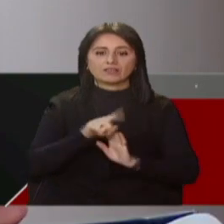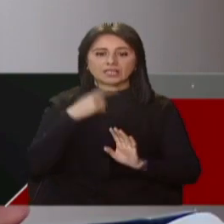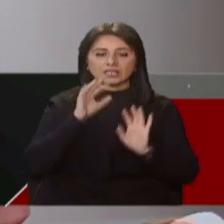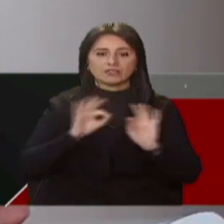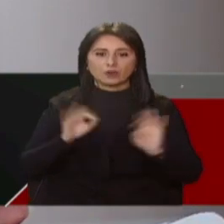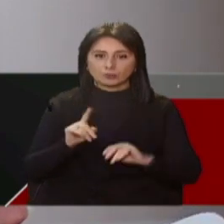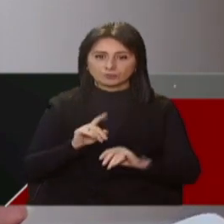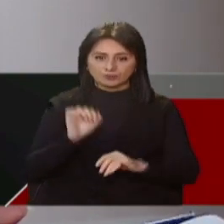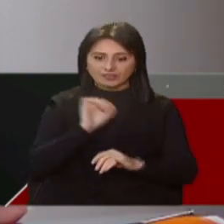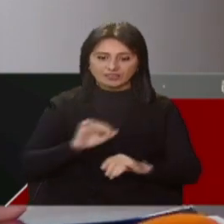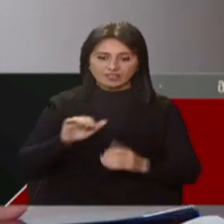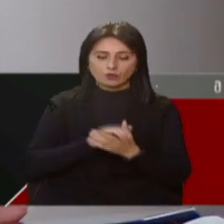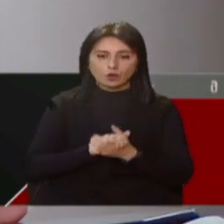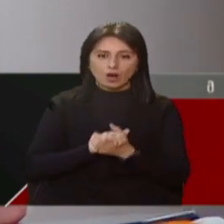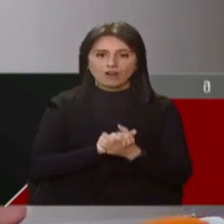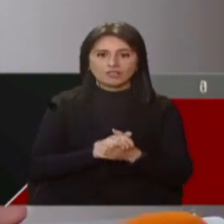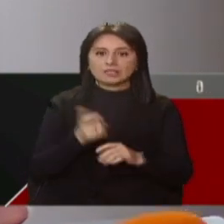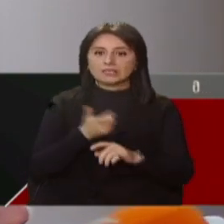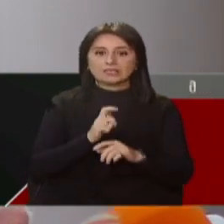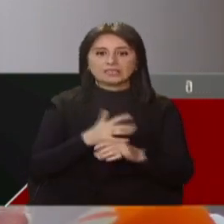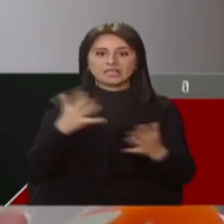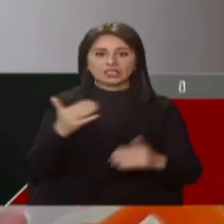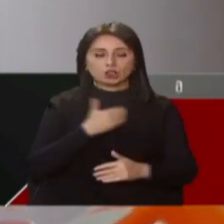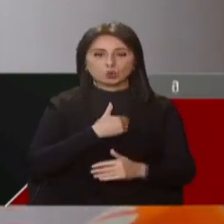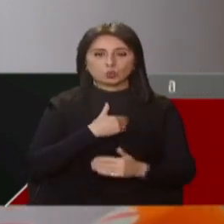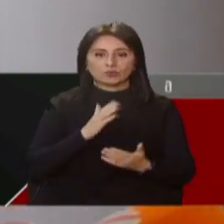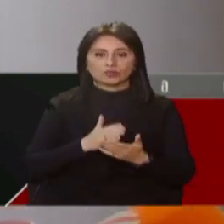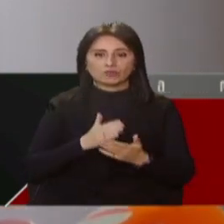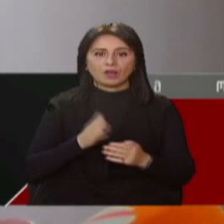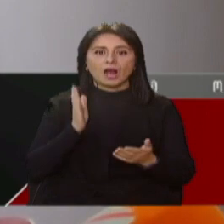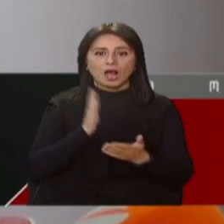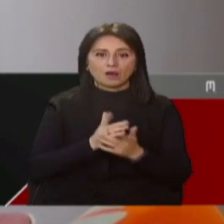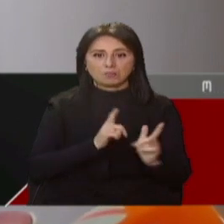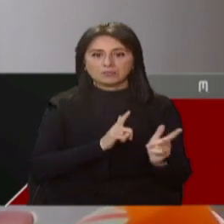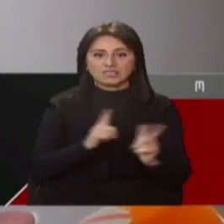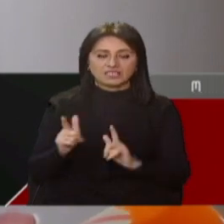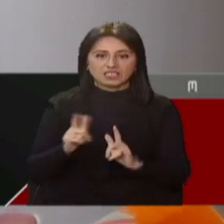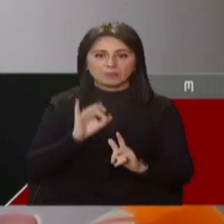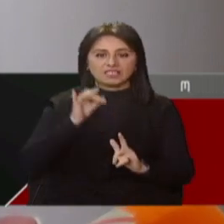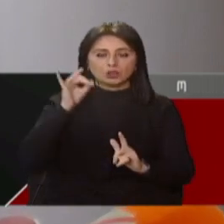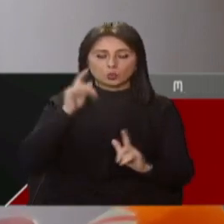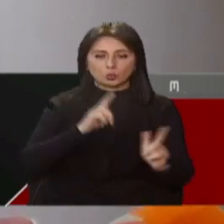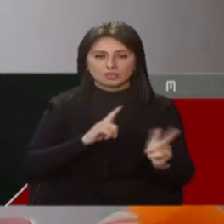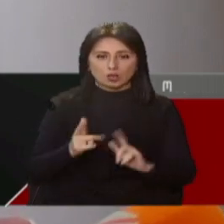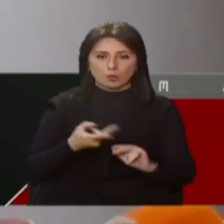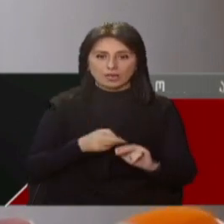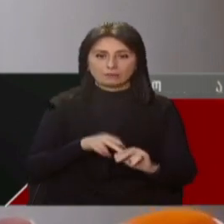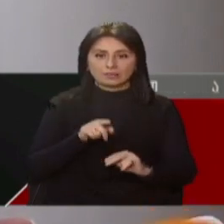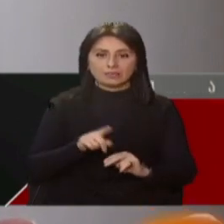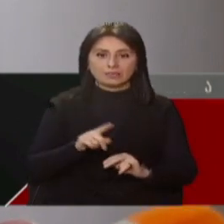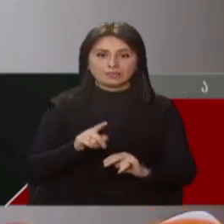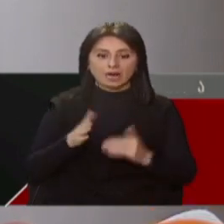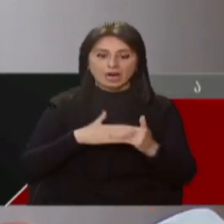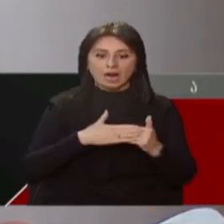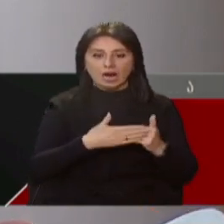nișnitrom, eurocaușirs. Ძალიან დიდი სურვილი აქვს და აქვს მზაობა, ისტორიული მზაობა იმისა, რომ